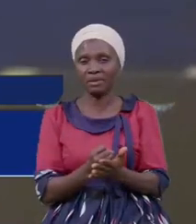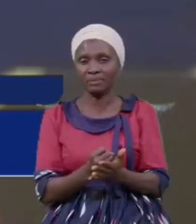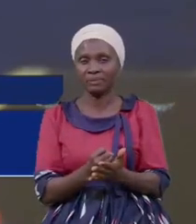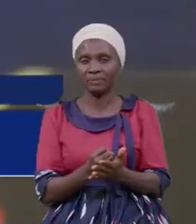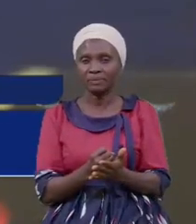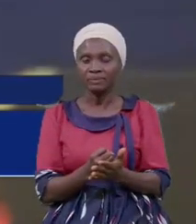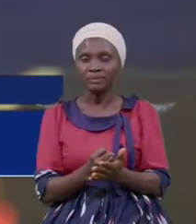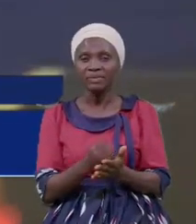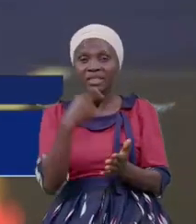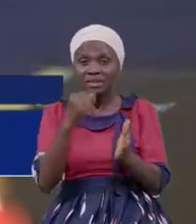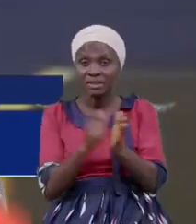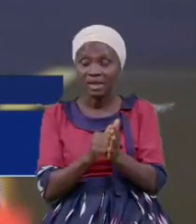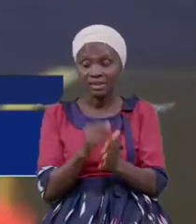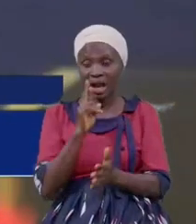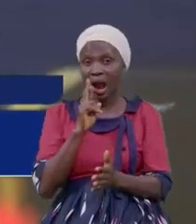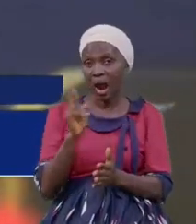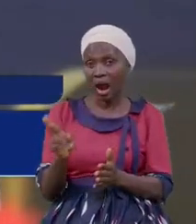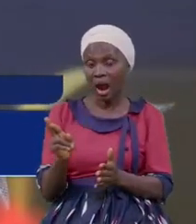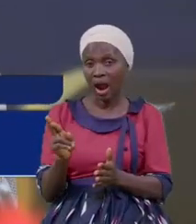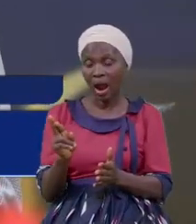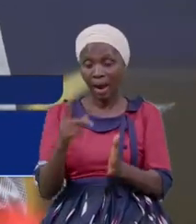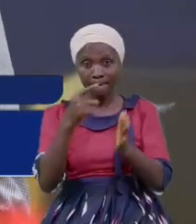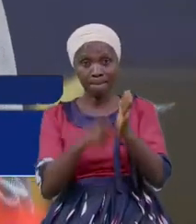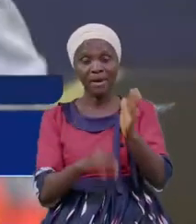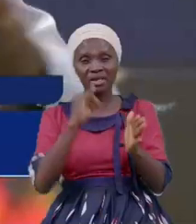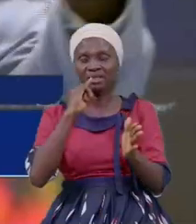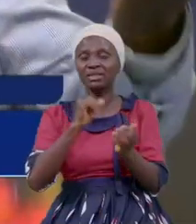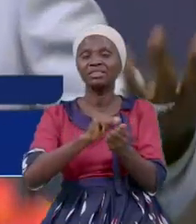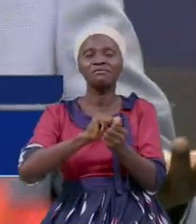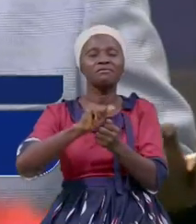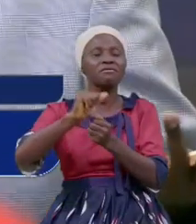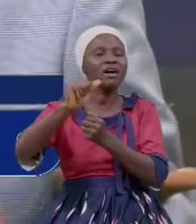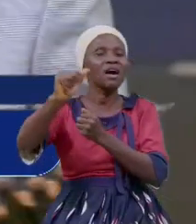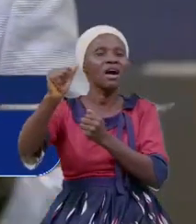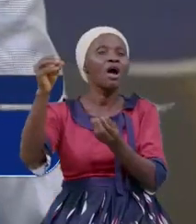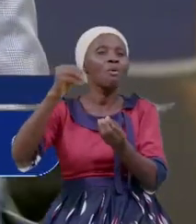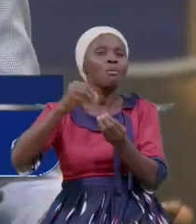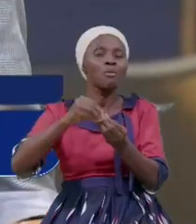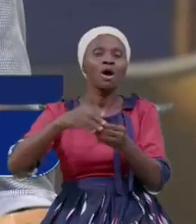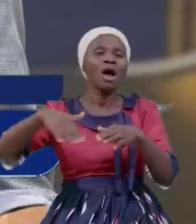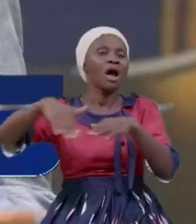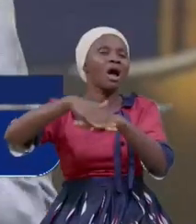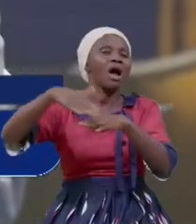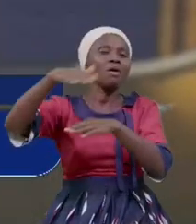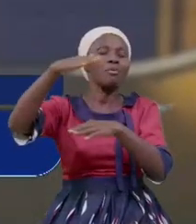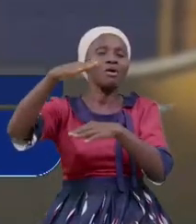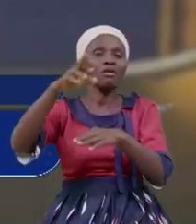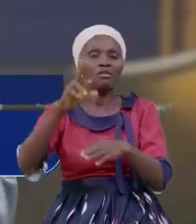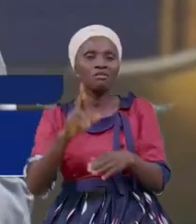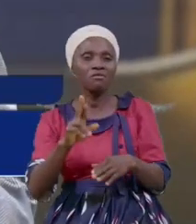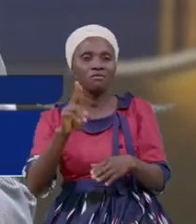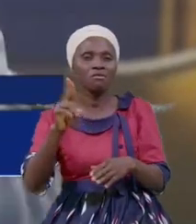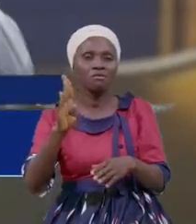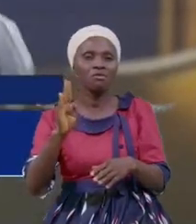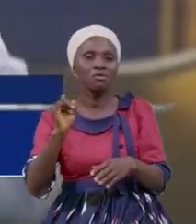de valeur que de que des perles on peut dire plus que le dollar